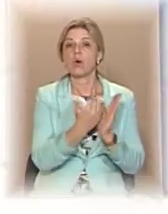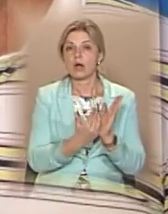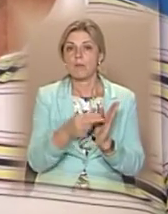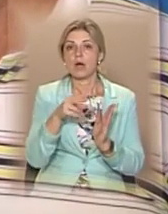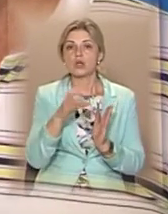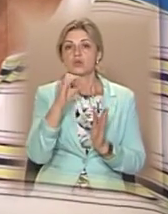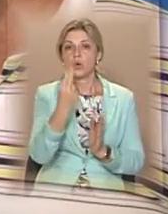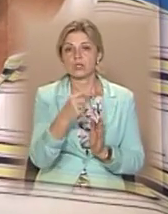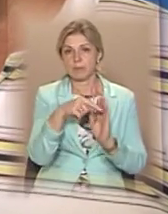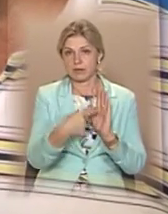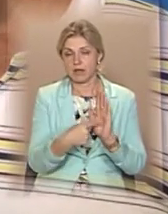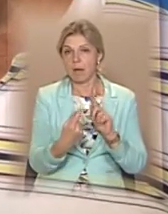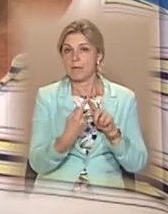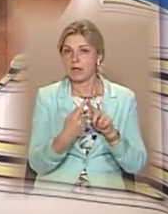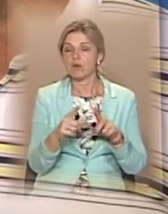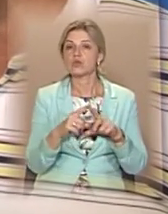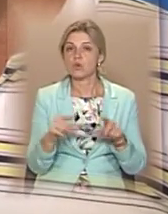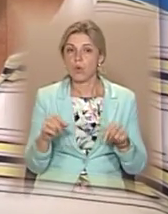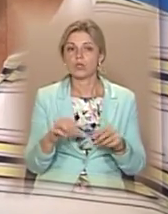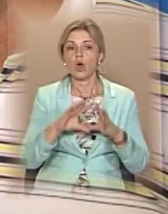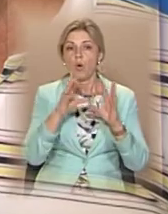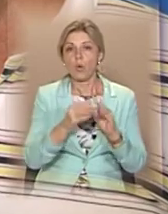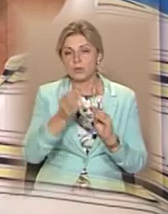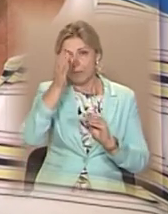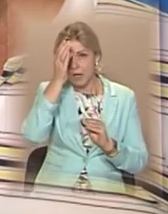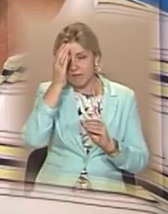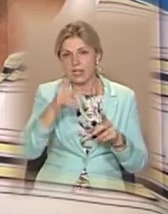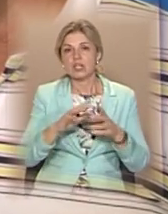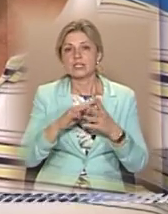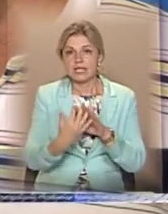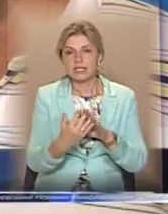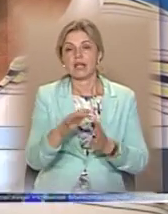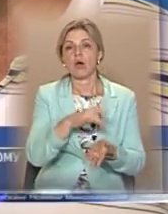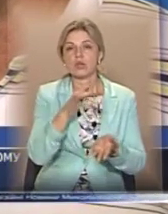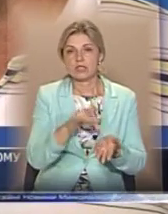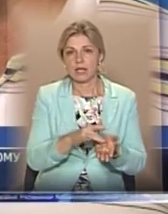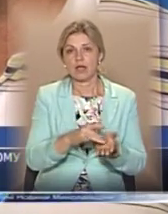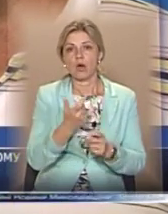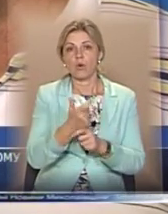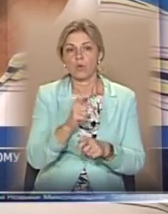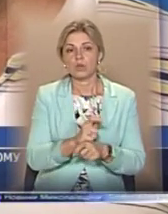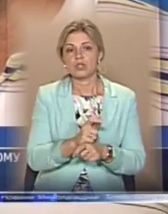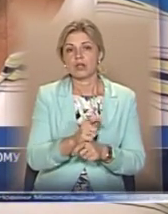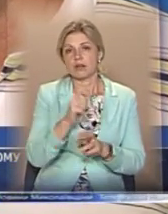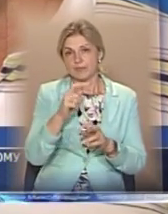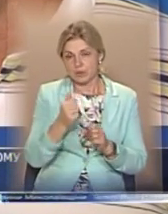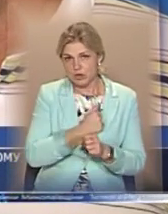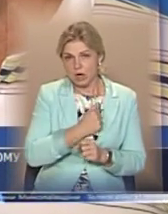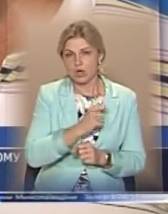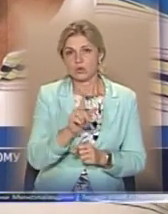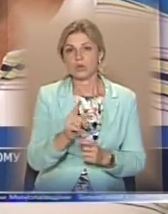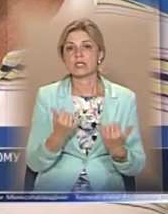питаниям. Перше за все, это школы загальноосвітні, сельские, міські. Дуже шкодуємо, что на